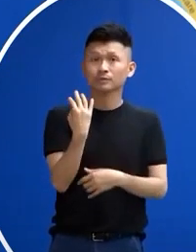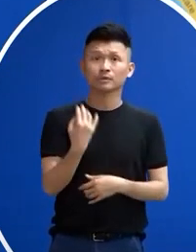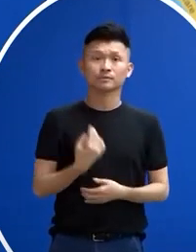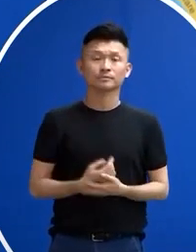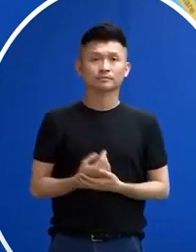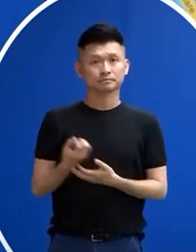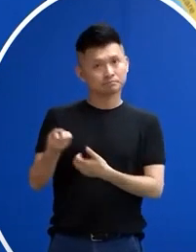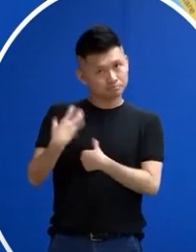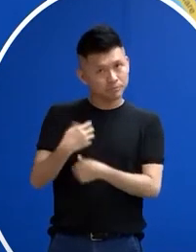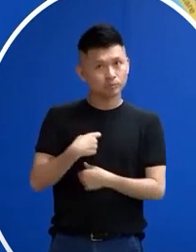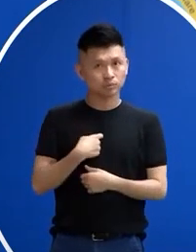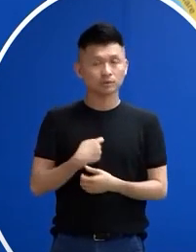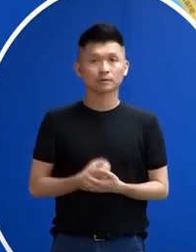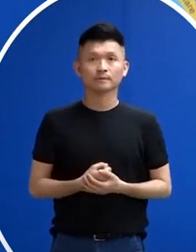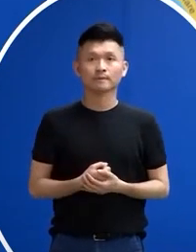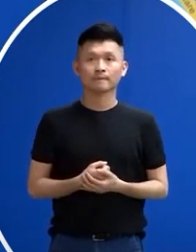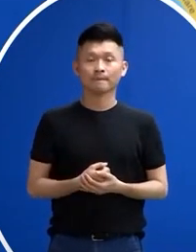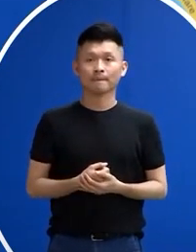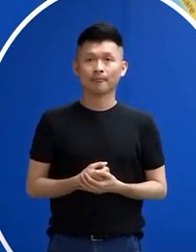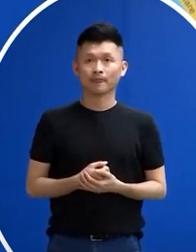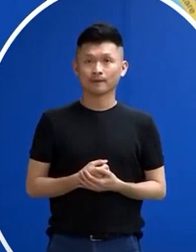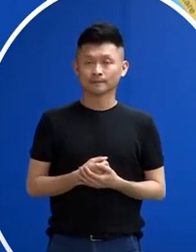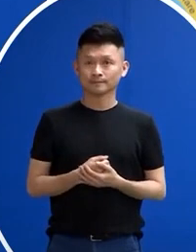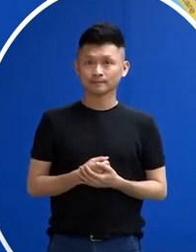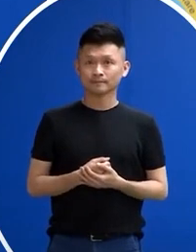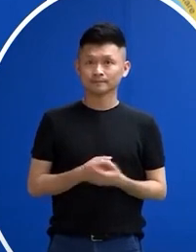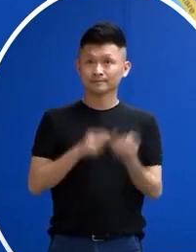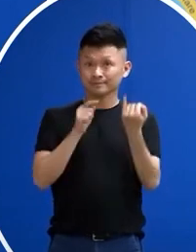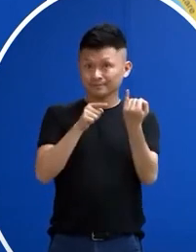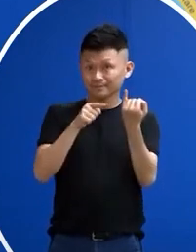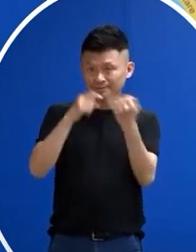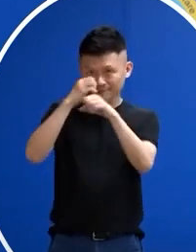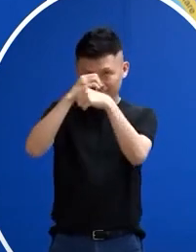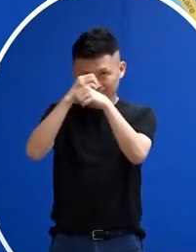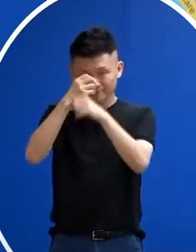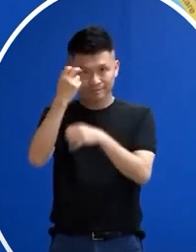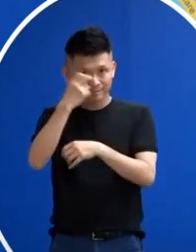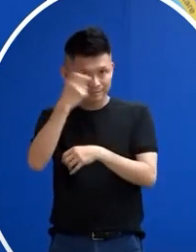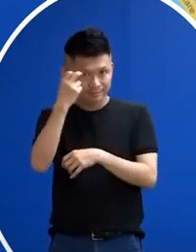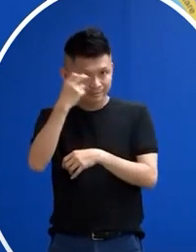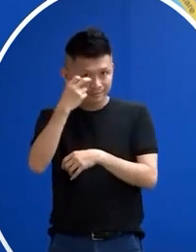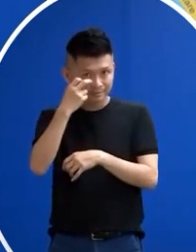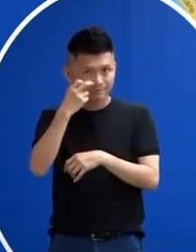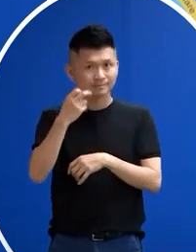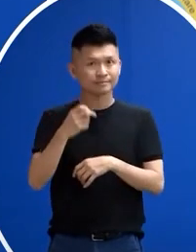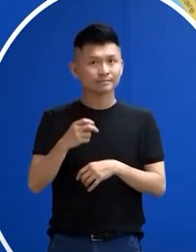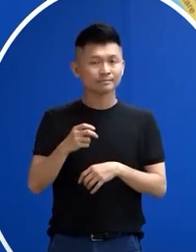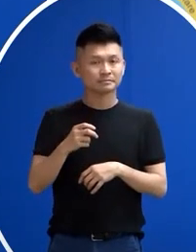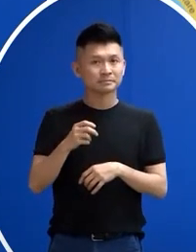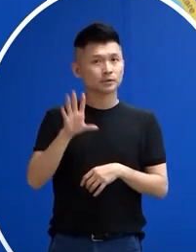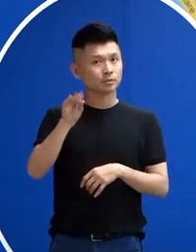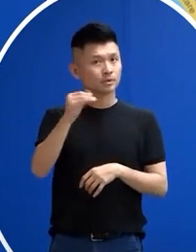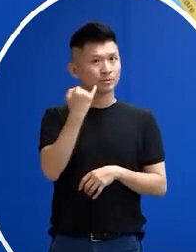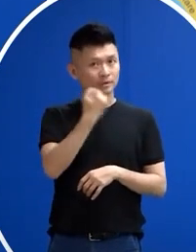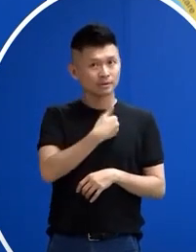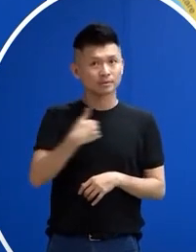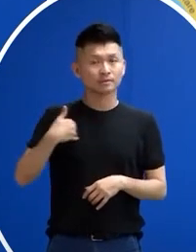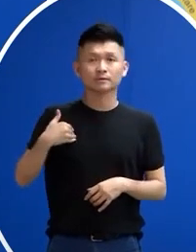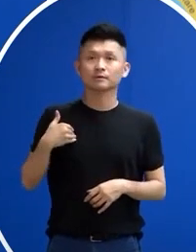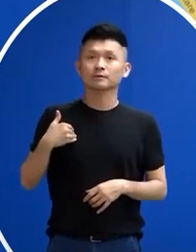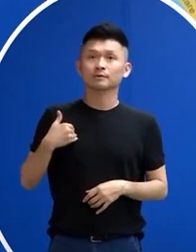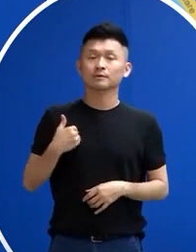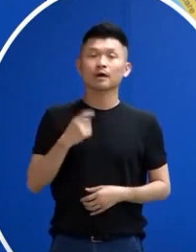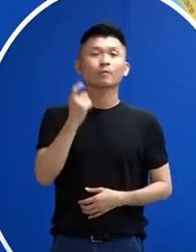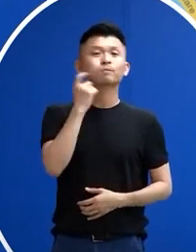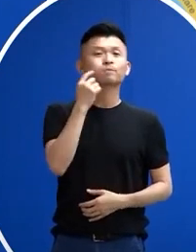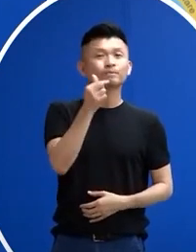让我们了解说他到底是检验的这个是属于有没有可能是属于这个